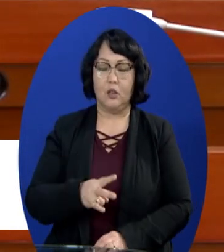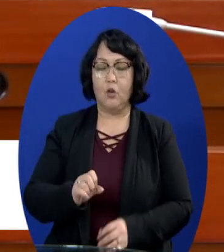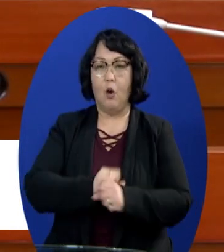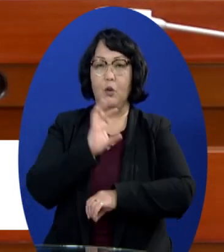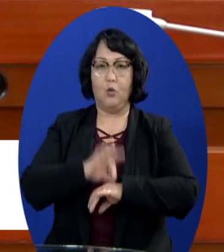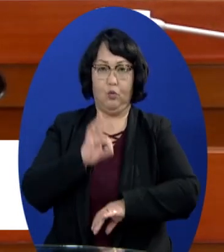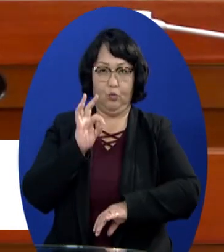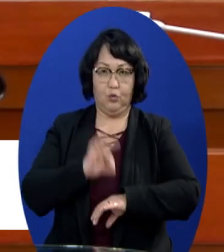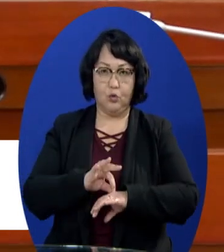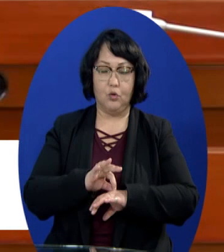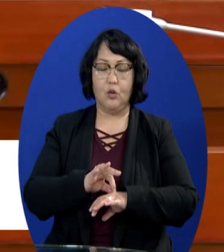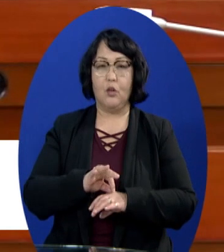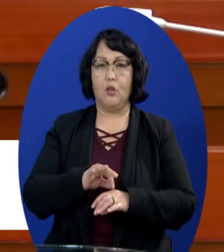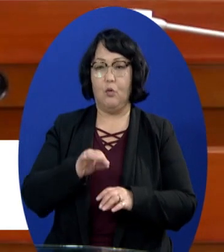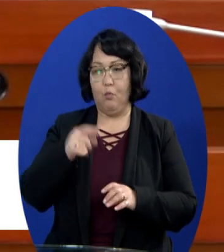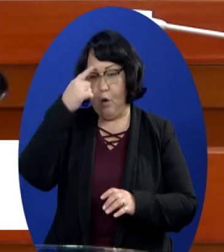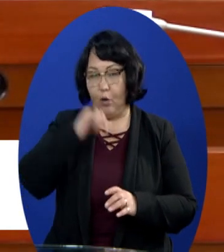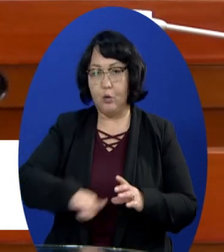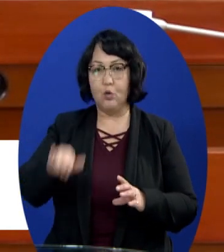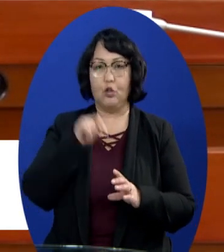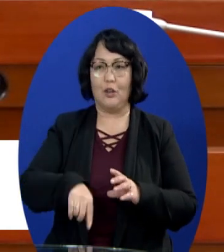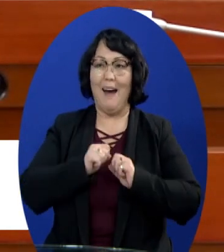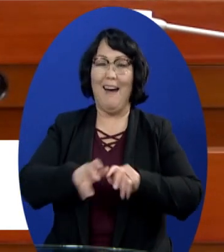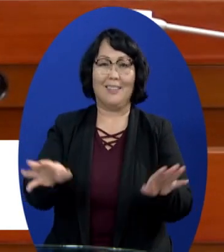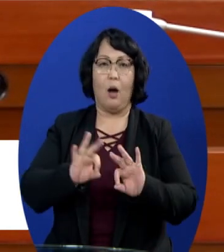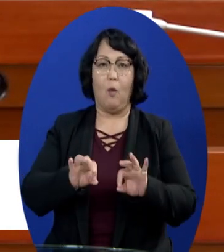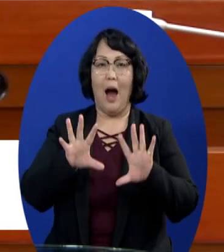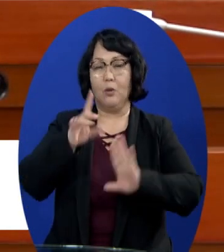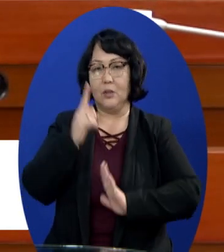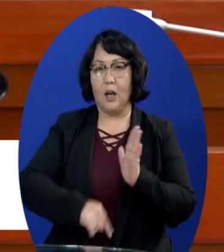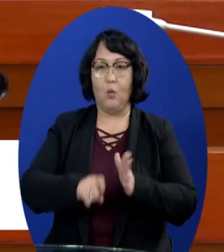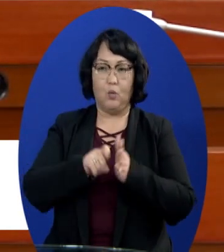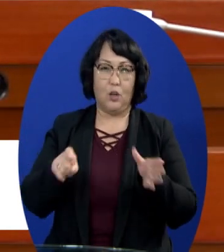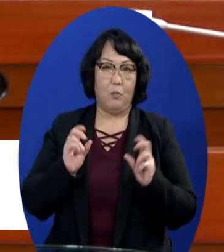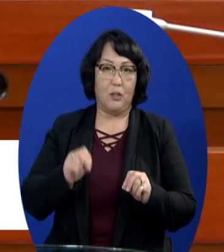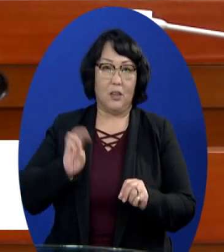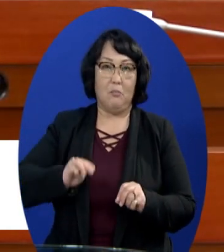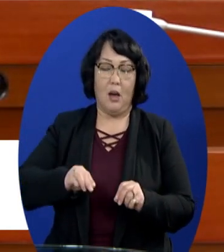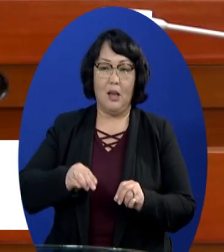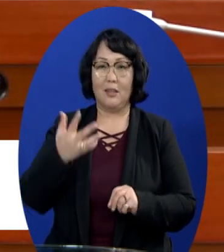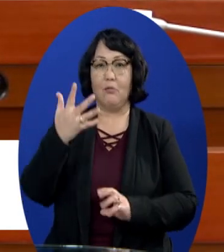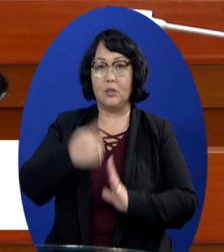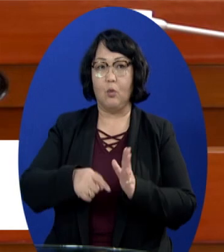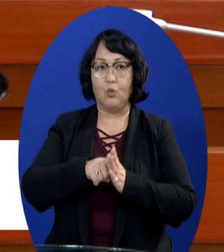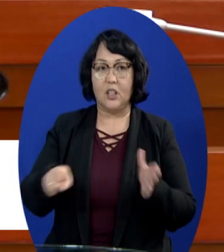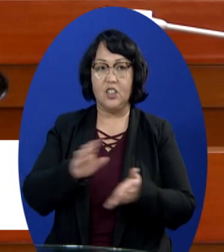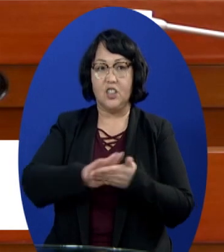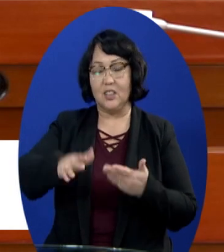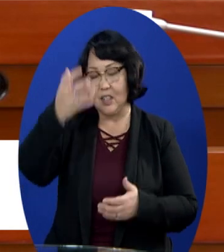COVID-19 цар тахлыг дотооддоо алдаагүй 10 сарыг бид өнгөрөөсөн. Энэ 5 сар нь шин цэгийн газрын ажил